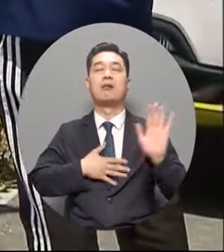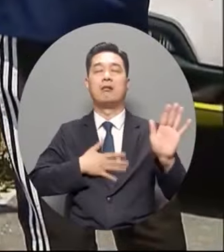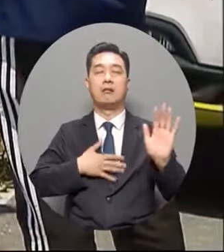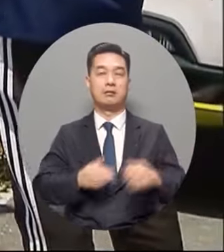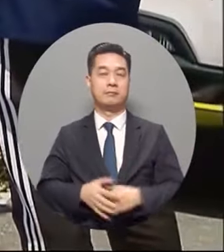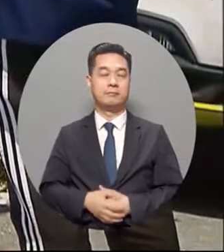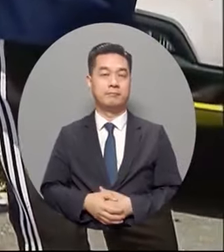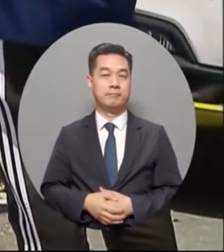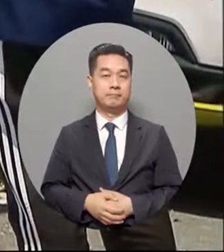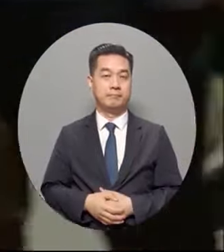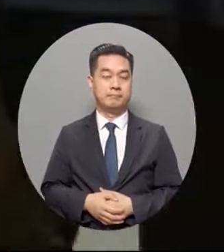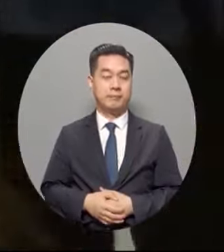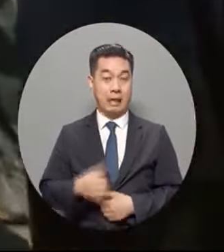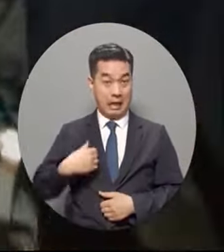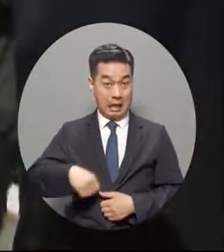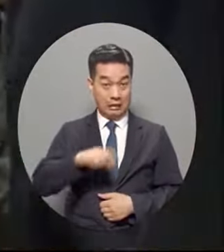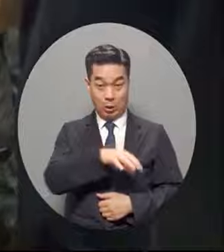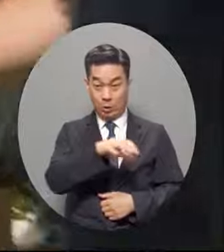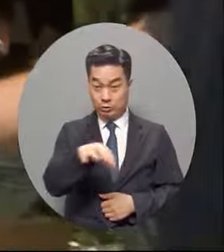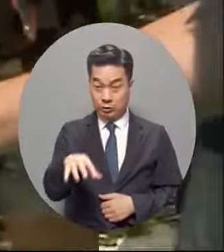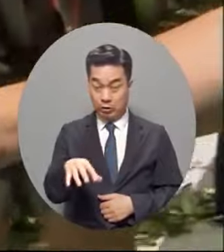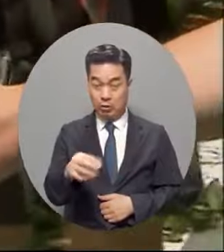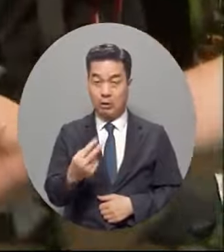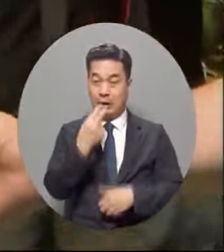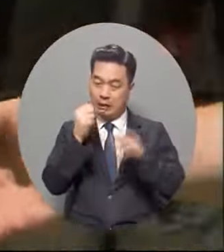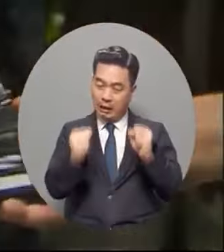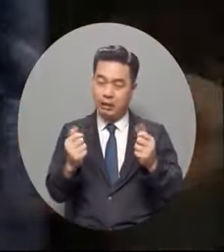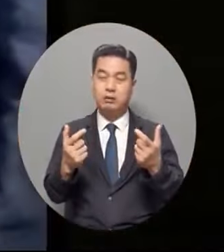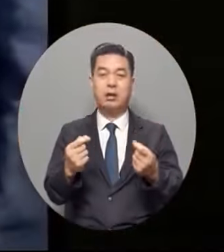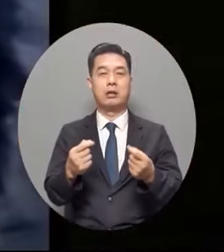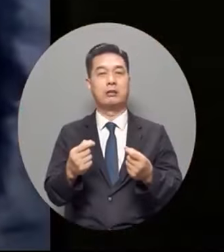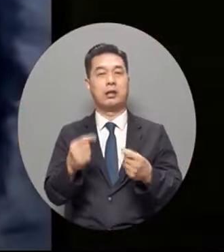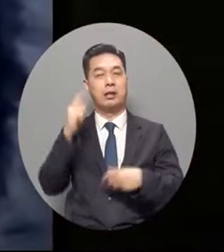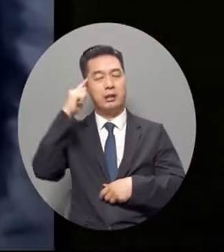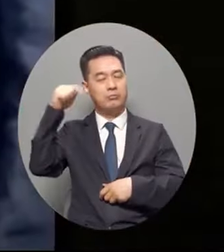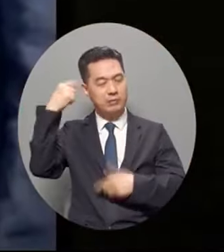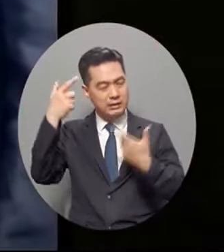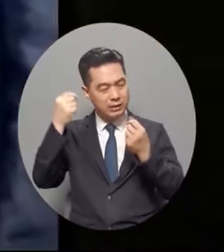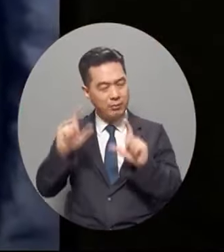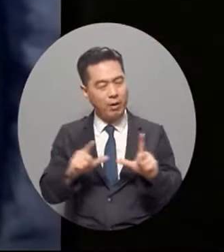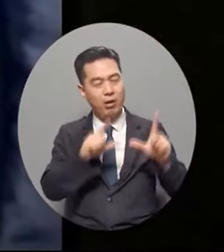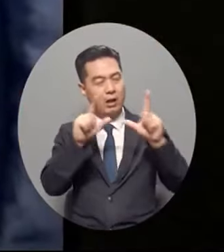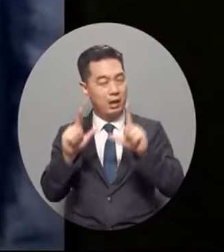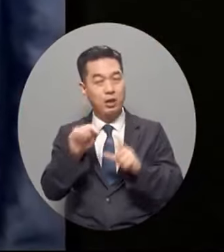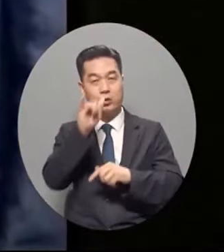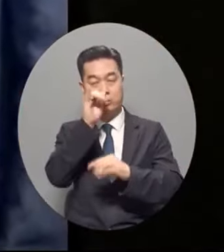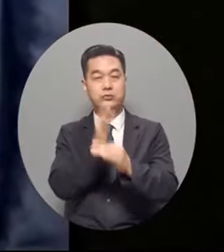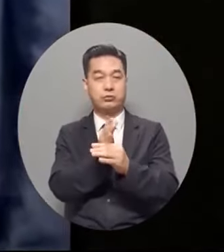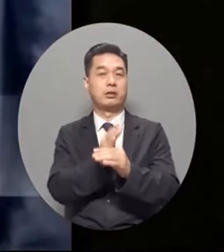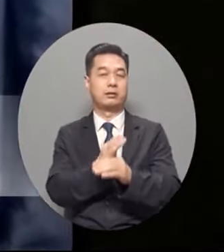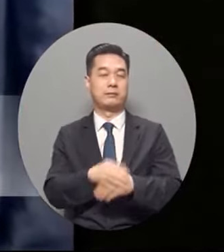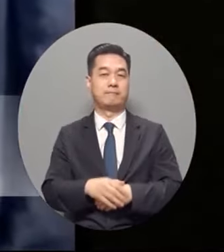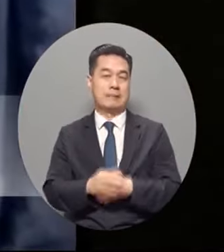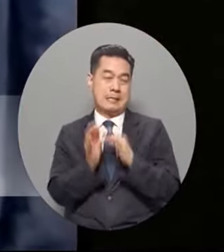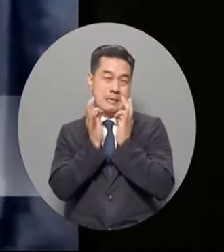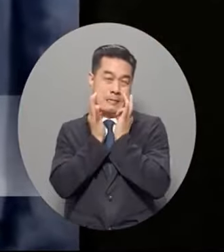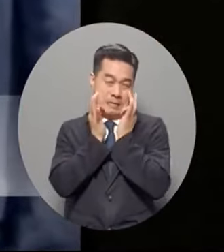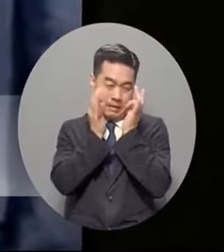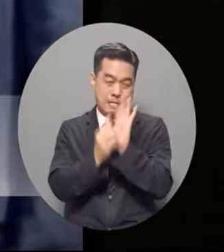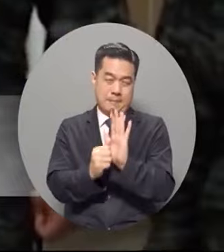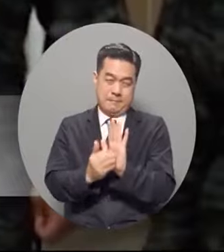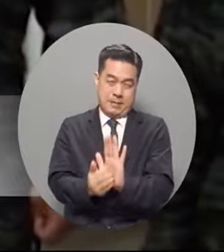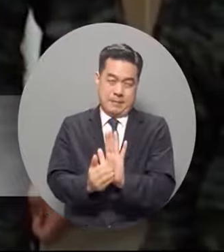어머니는 아들이 어디에선가 숨을 쉬고 있는 것 같아 미친 사람처럼 살고 있다고 했습니다 죽으 림을 다해 버티고